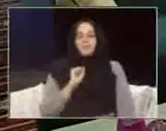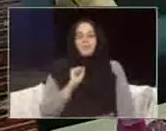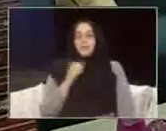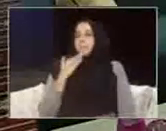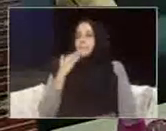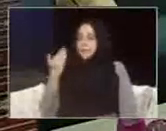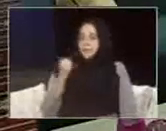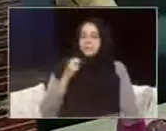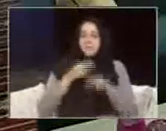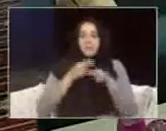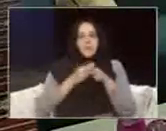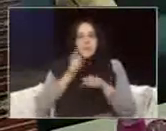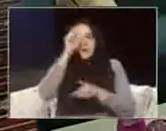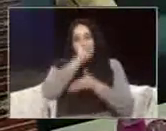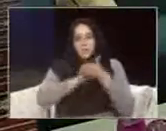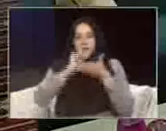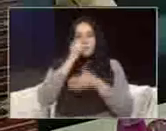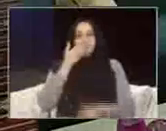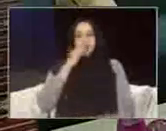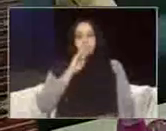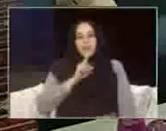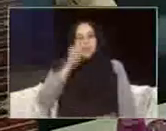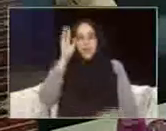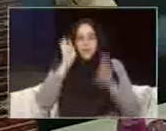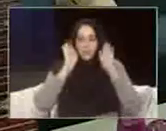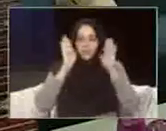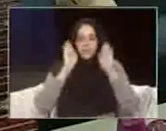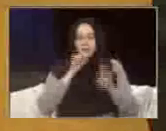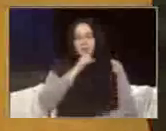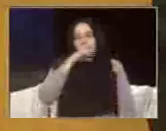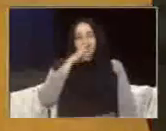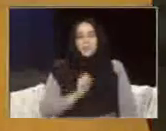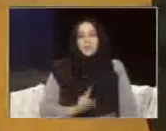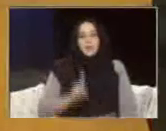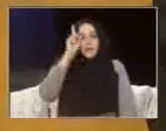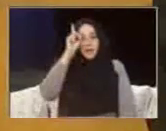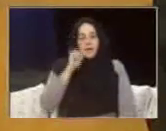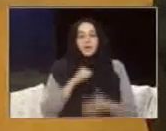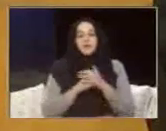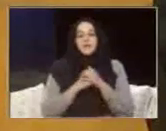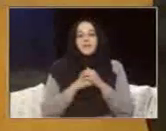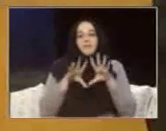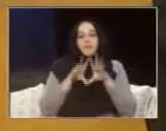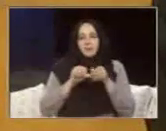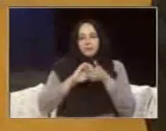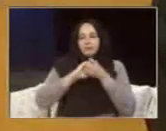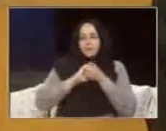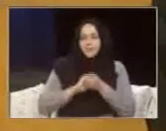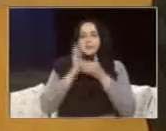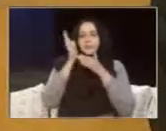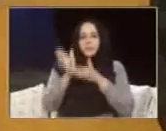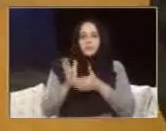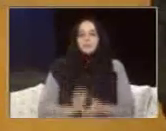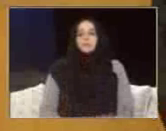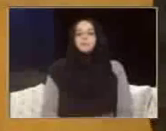الرحيم، الحمد لله والصلاة والسلام على رسول الله صلى الله عليه وعلى آله وصحبه ومن والاه.